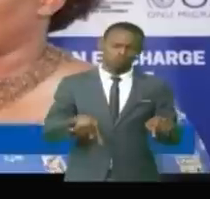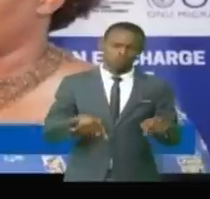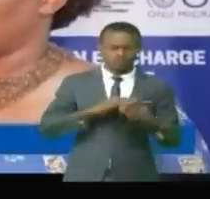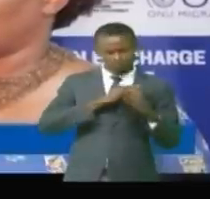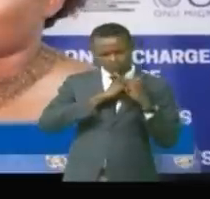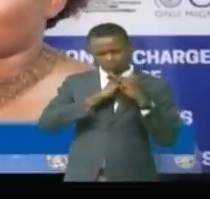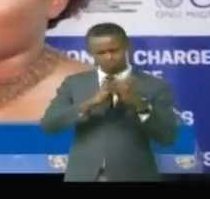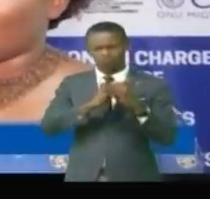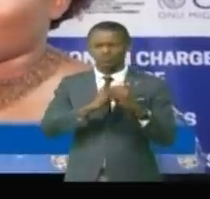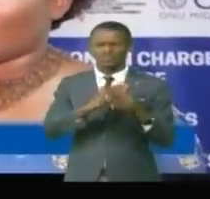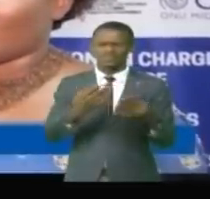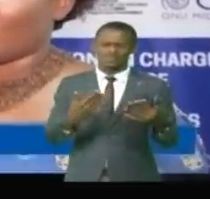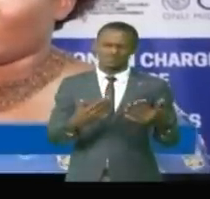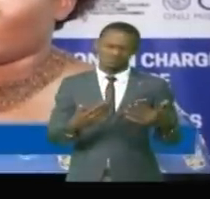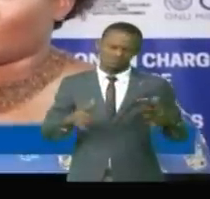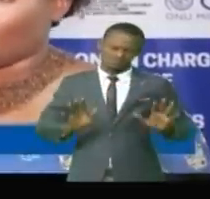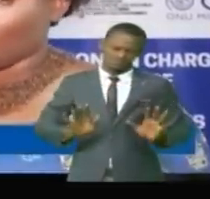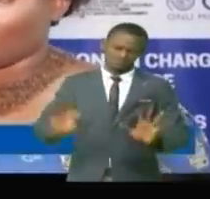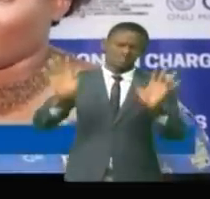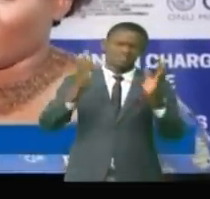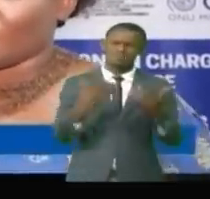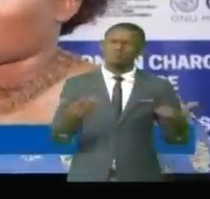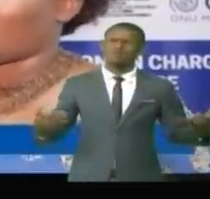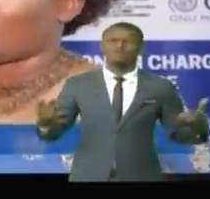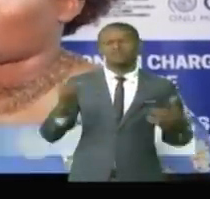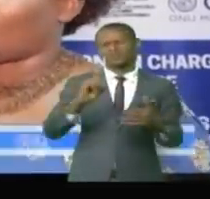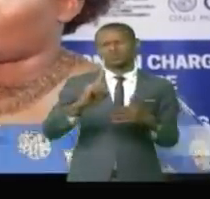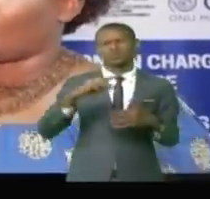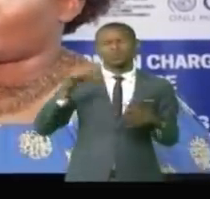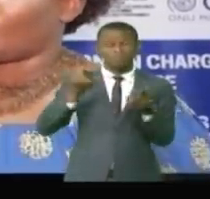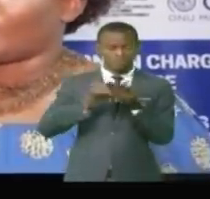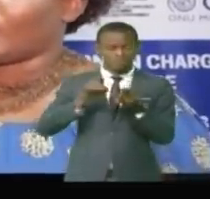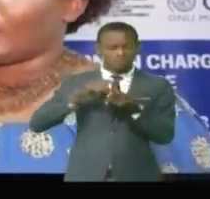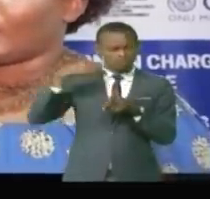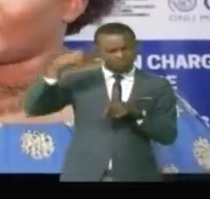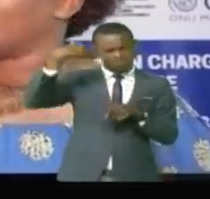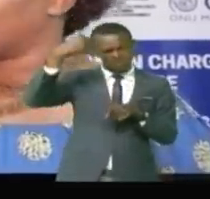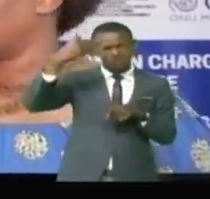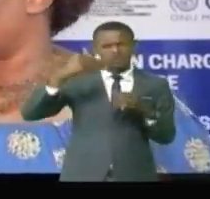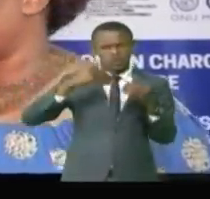protégés et leur protection pourra être assurée demain et à l'avenir.